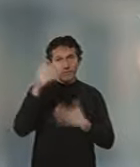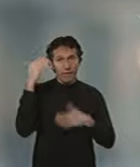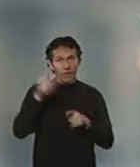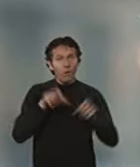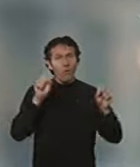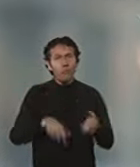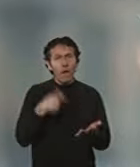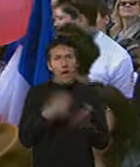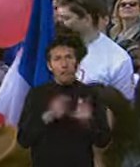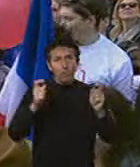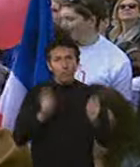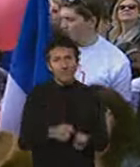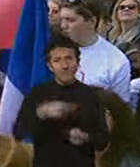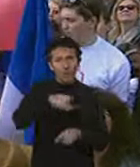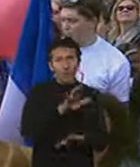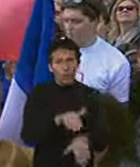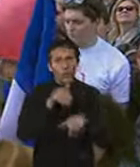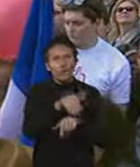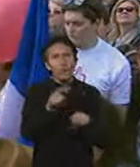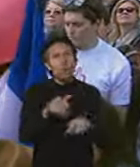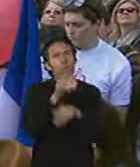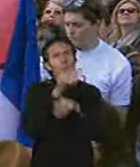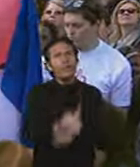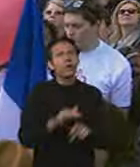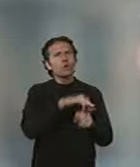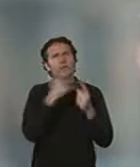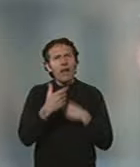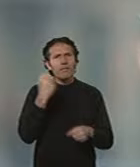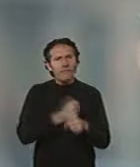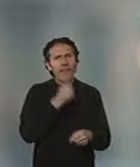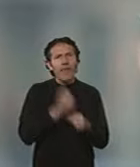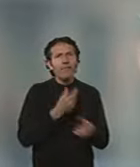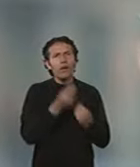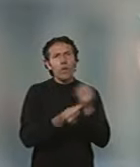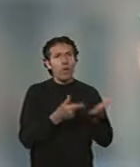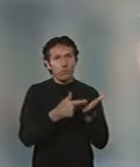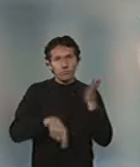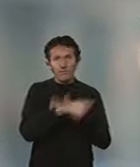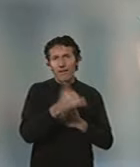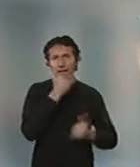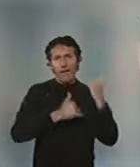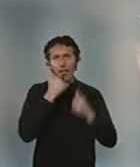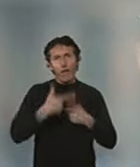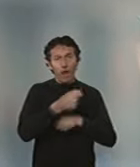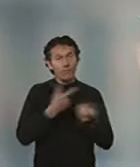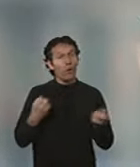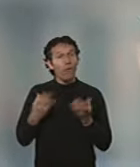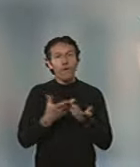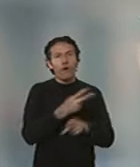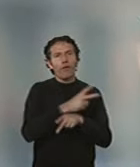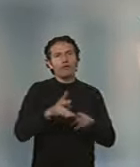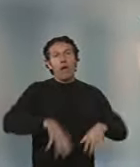d'achat vous voulez continuer à faire financer la protection sociale par le travail c'est une erreur économique qui met en danger les